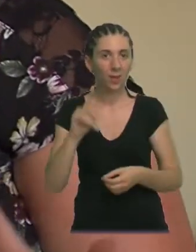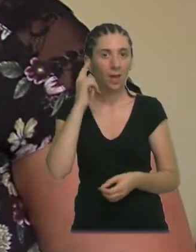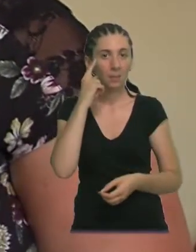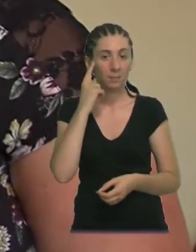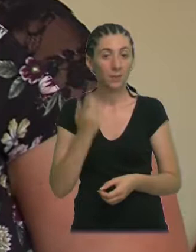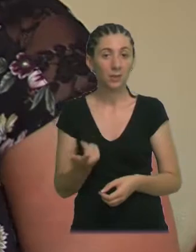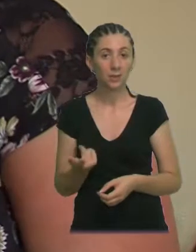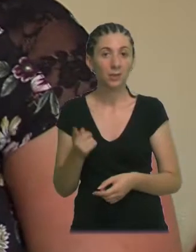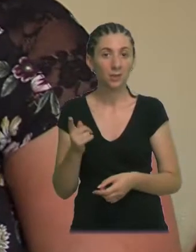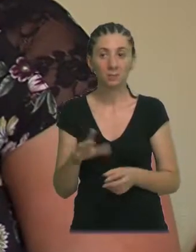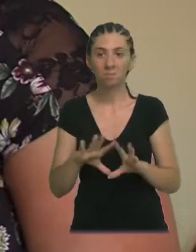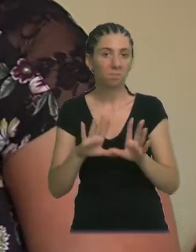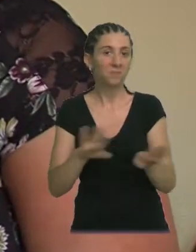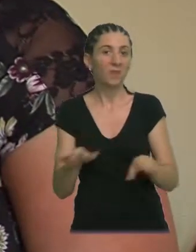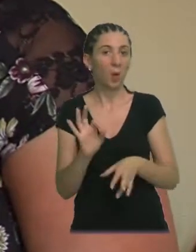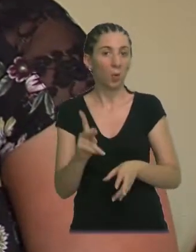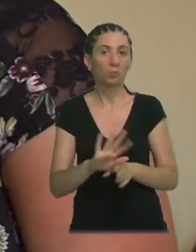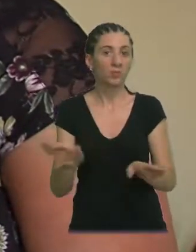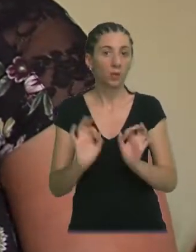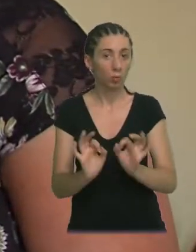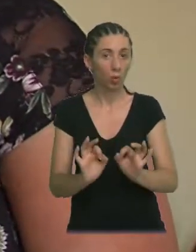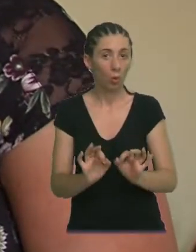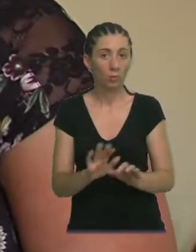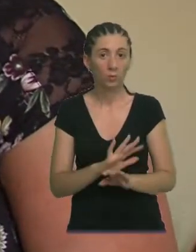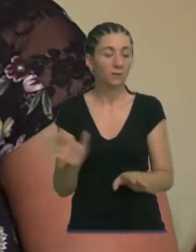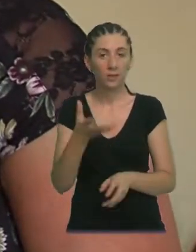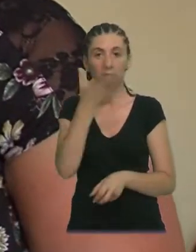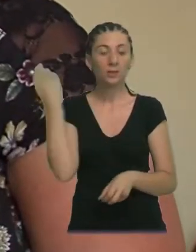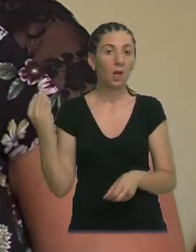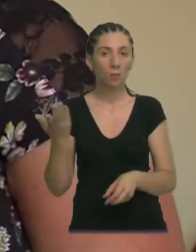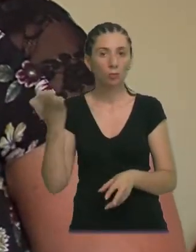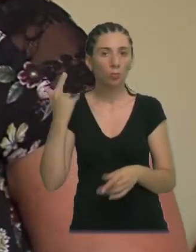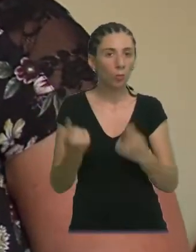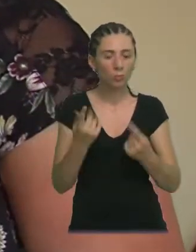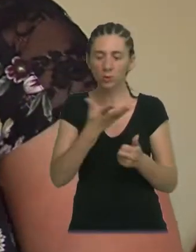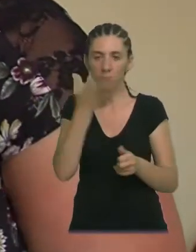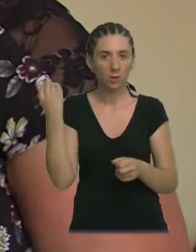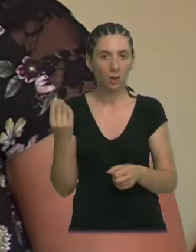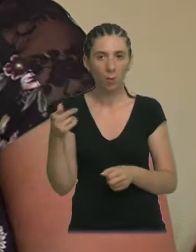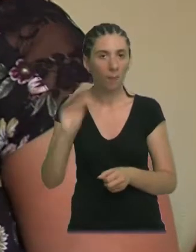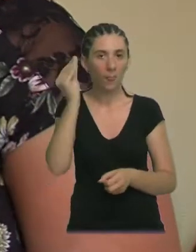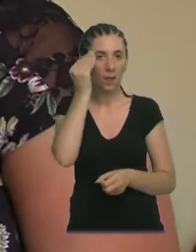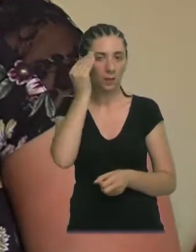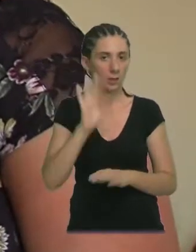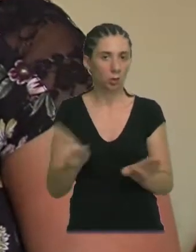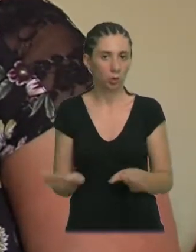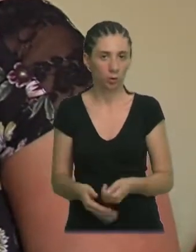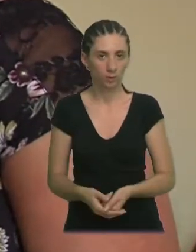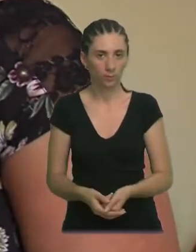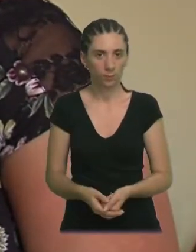dijete misli da je ono, sve je okej, sve je dobro i sve zaboravi i ono što je bilo, ne sjeća se više